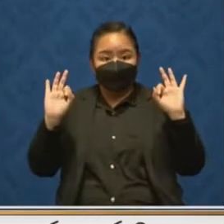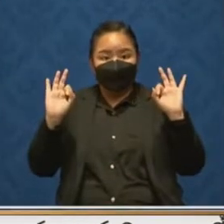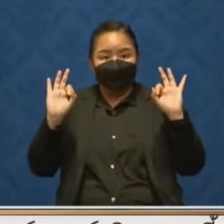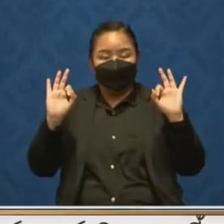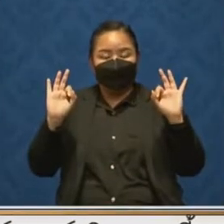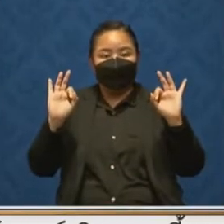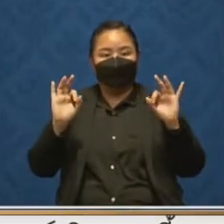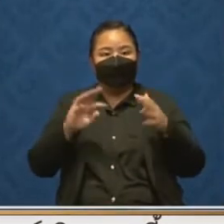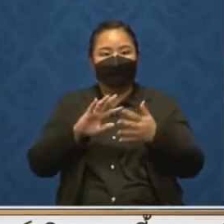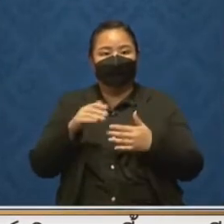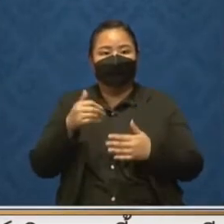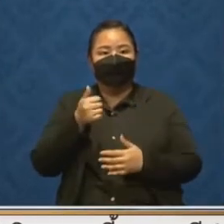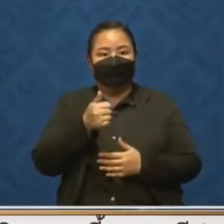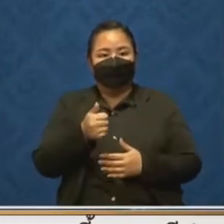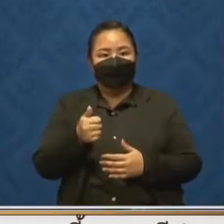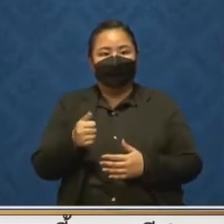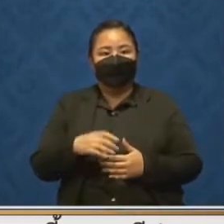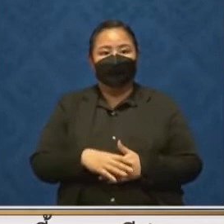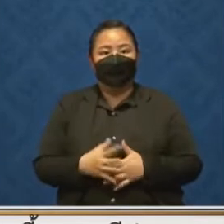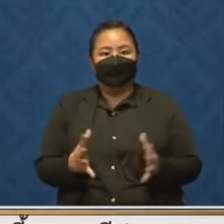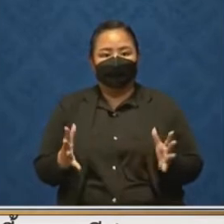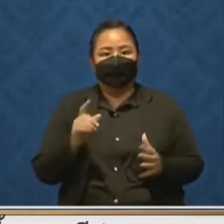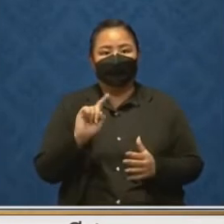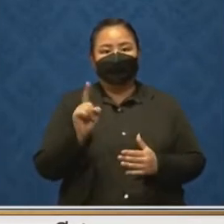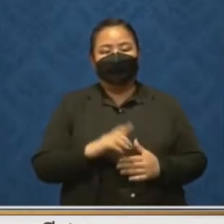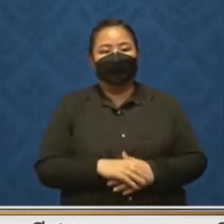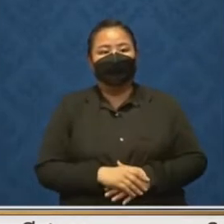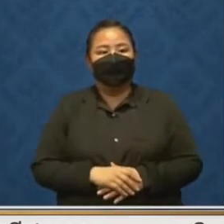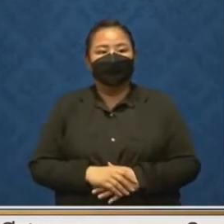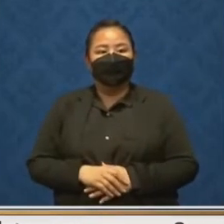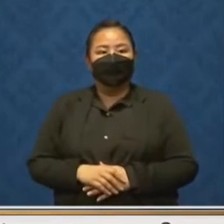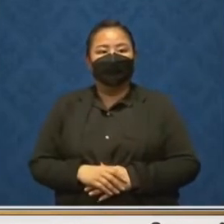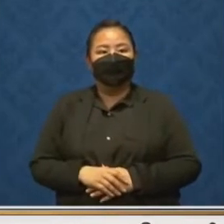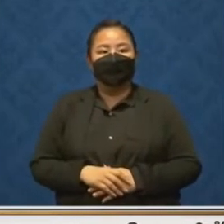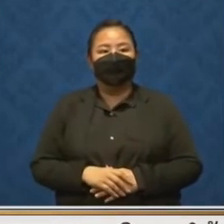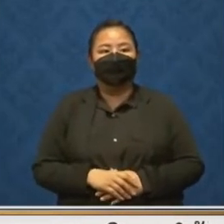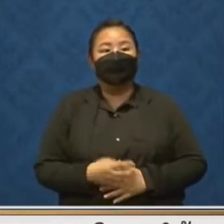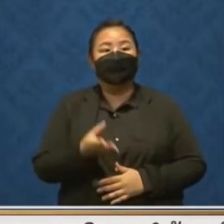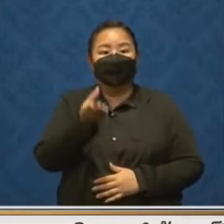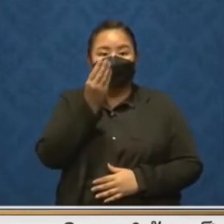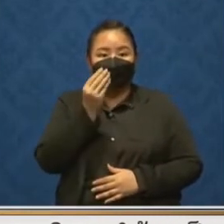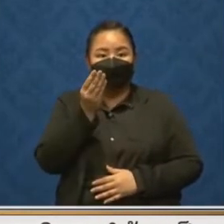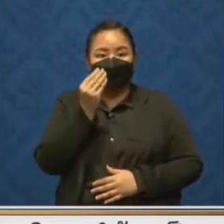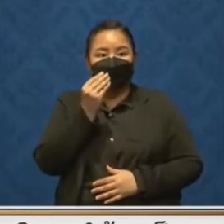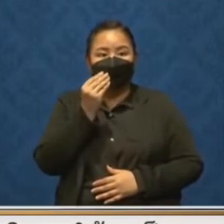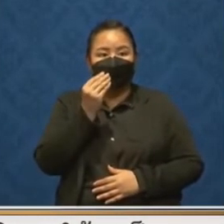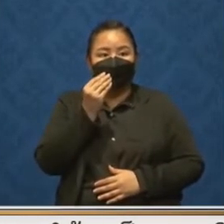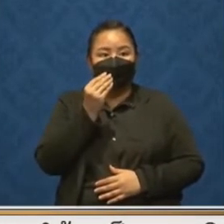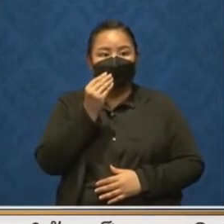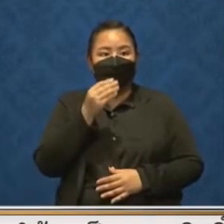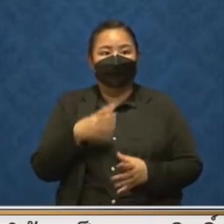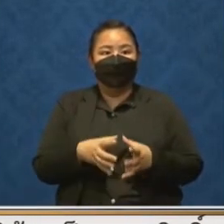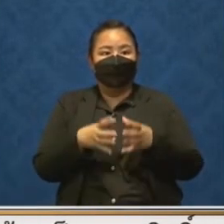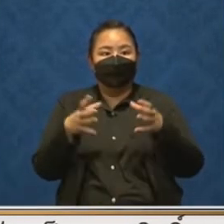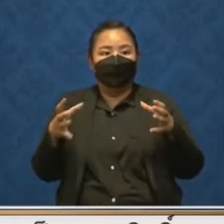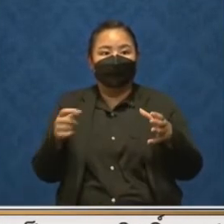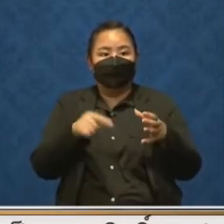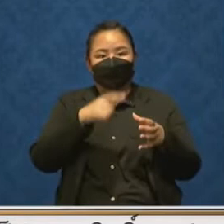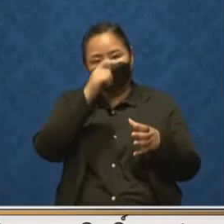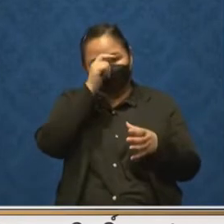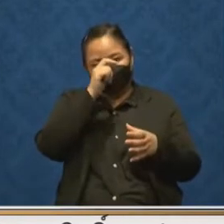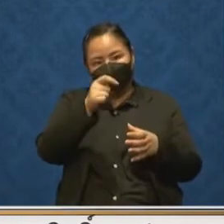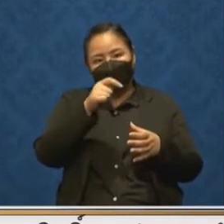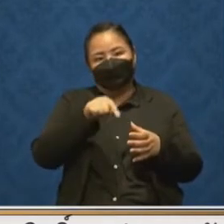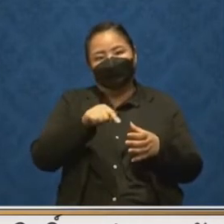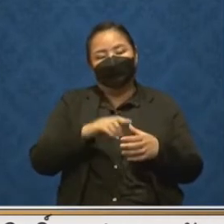คร unsuccessfulคือการฟังเสียงส่วใหญ่และขอลบ